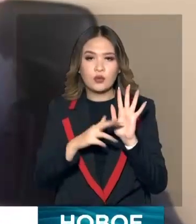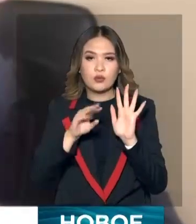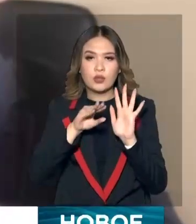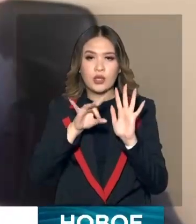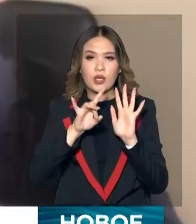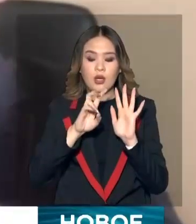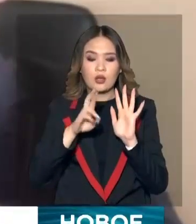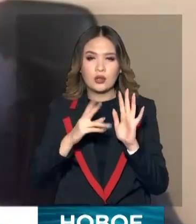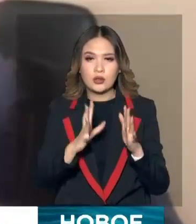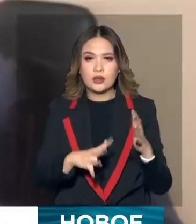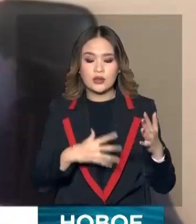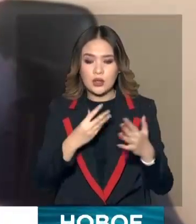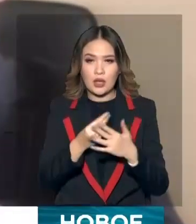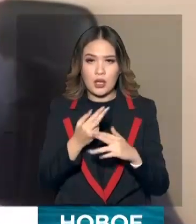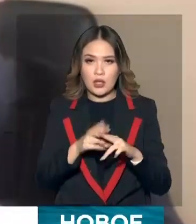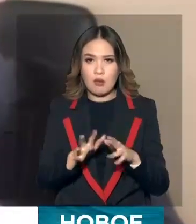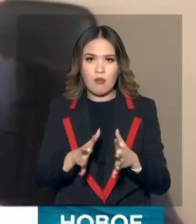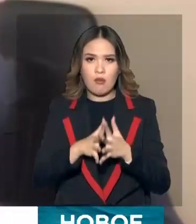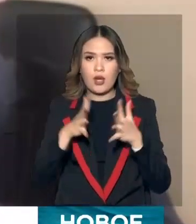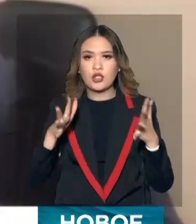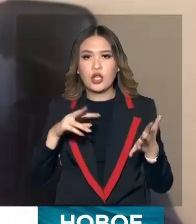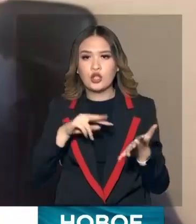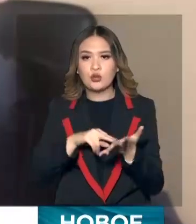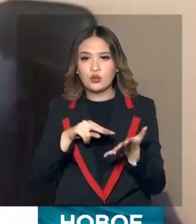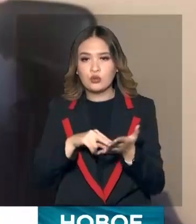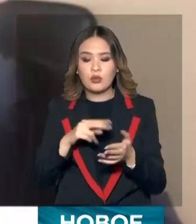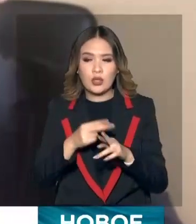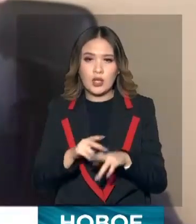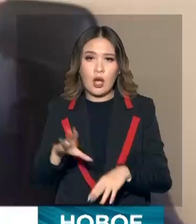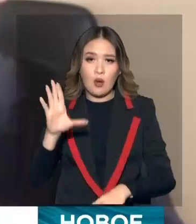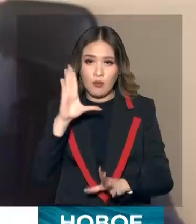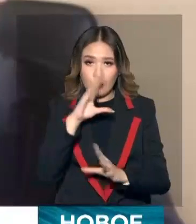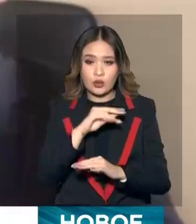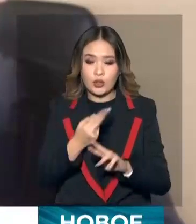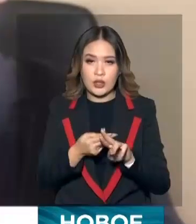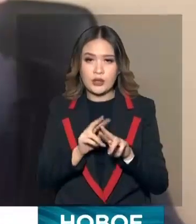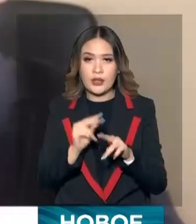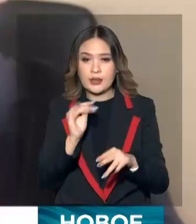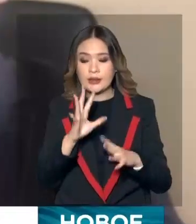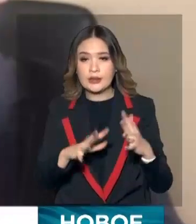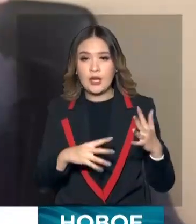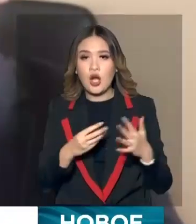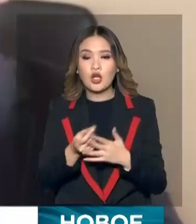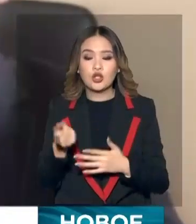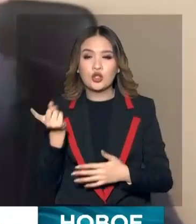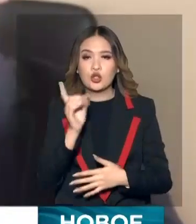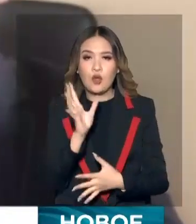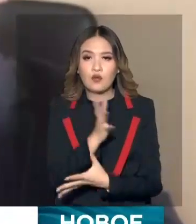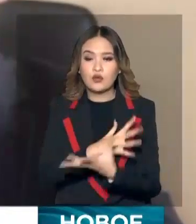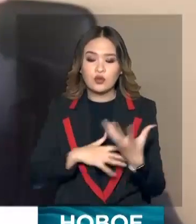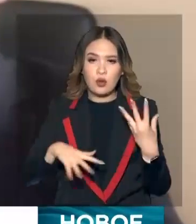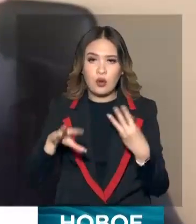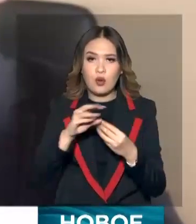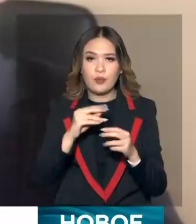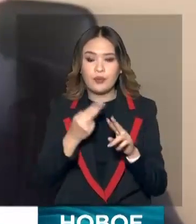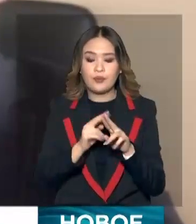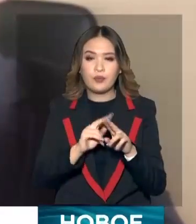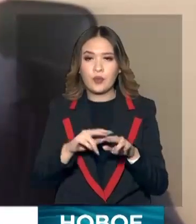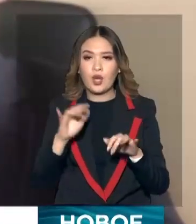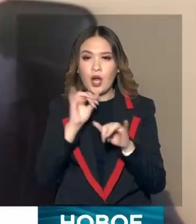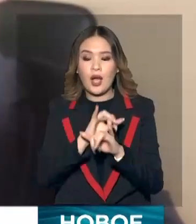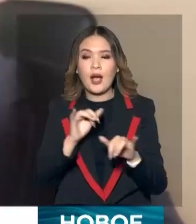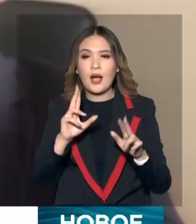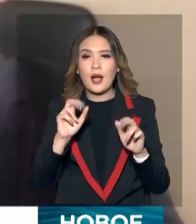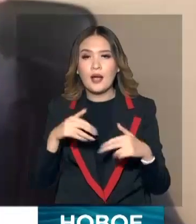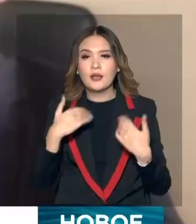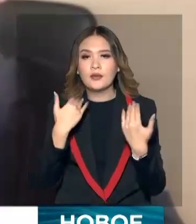тенге. Это довольно большая сумма, но хватит ли этих денег на то, чтобы все это реализовать? И как